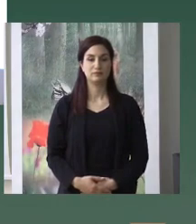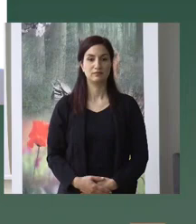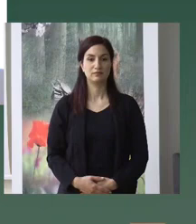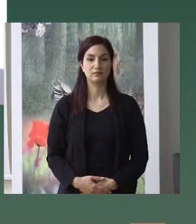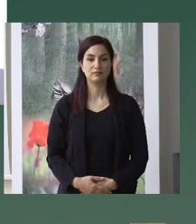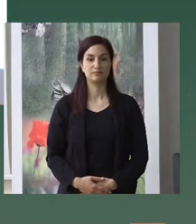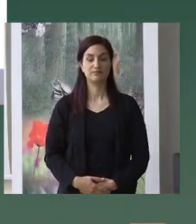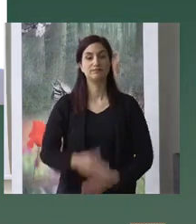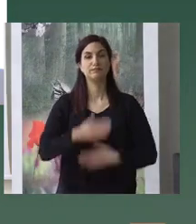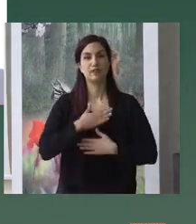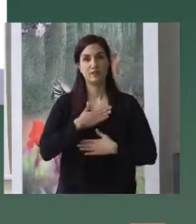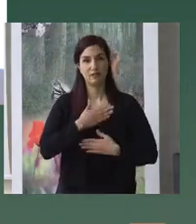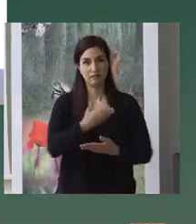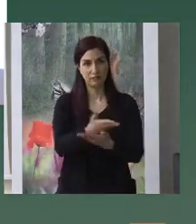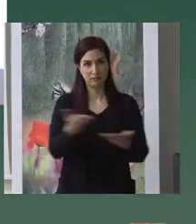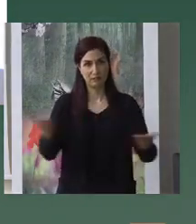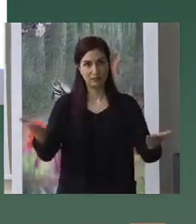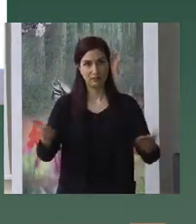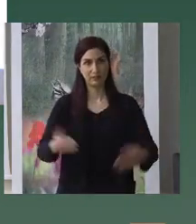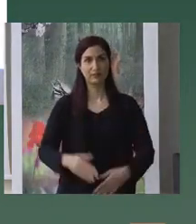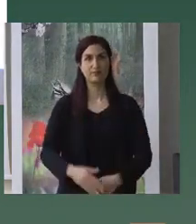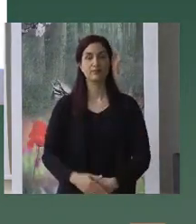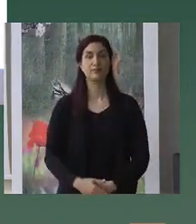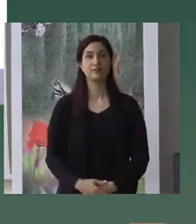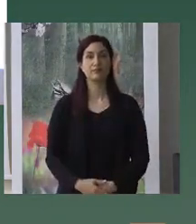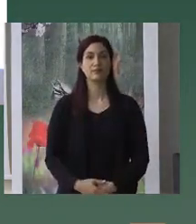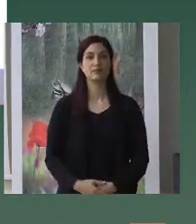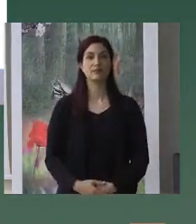Να σας ευχαριστήσω.